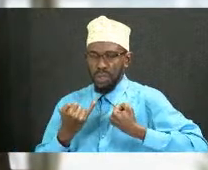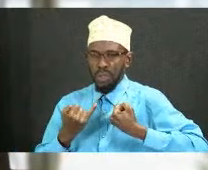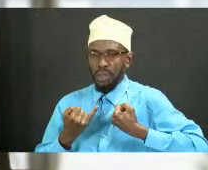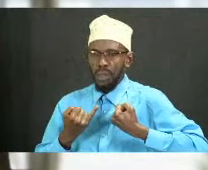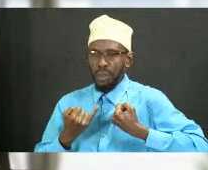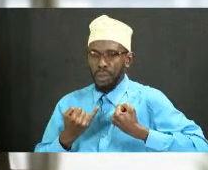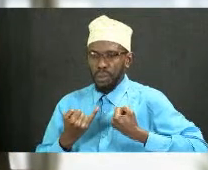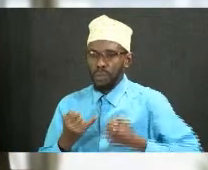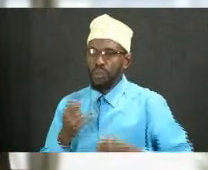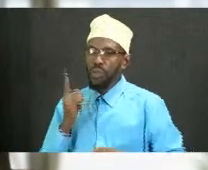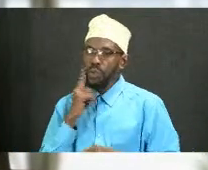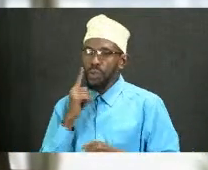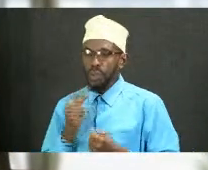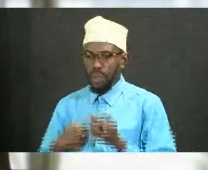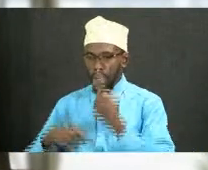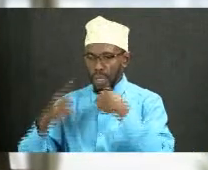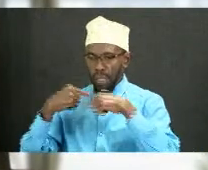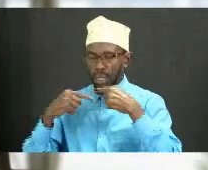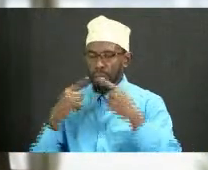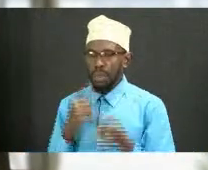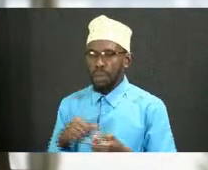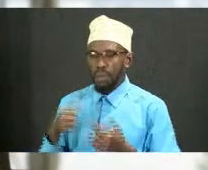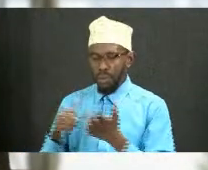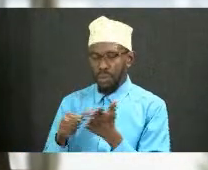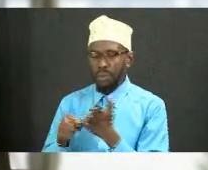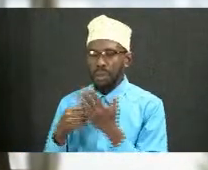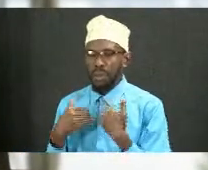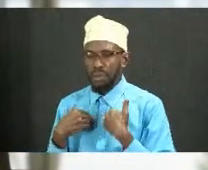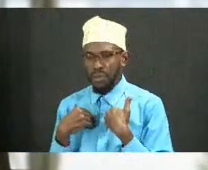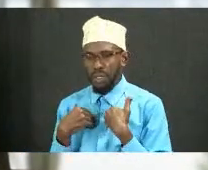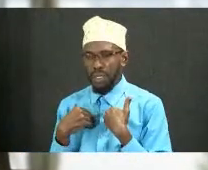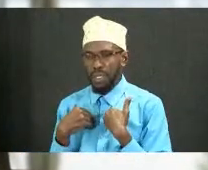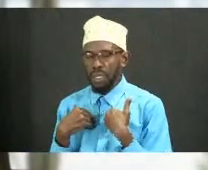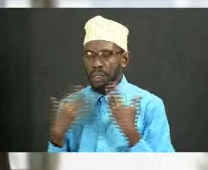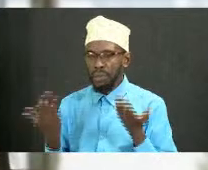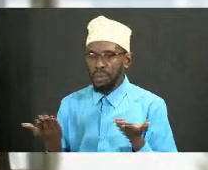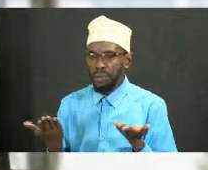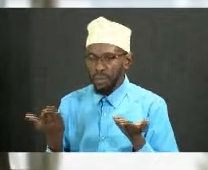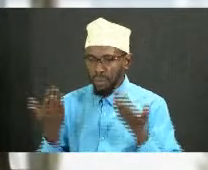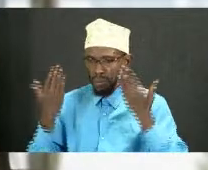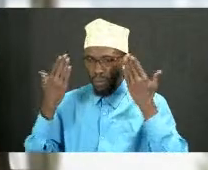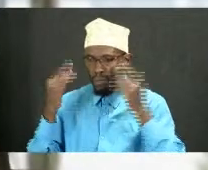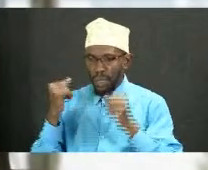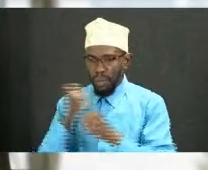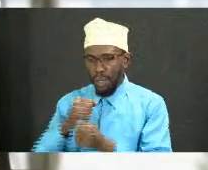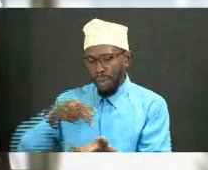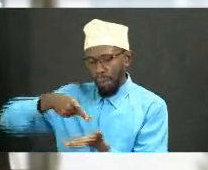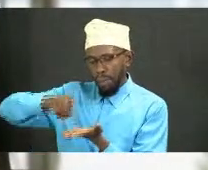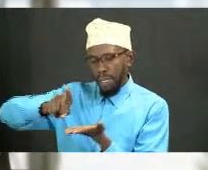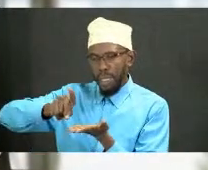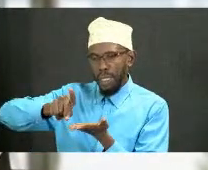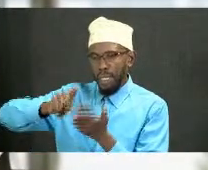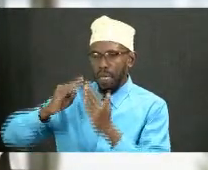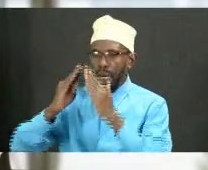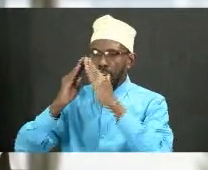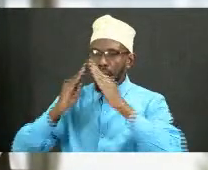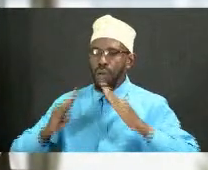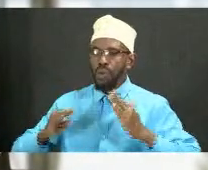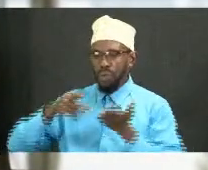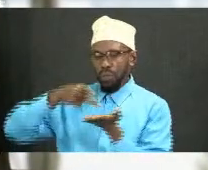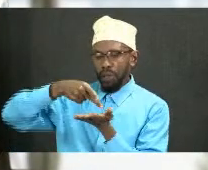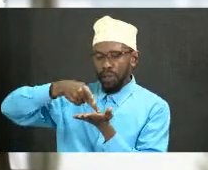hivi, siku ya kesho itafika pengine una msukosuko kama huu, mambo yanaharibika, huwezi hata kulipa kodi ya